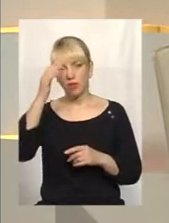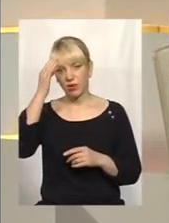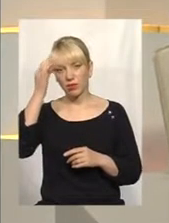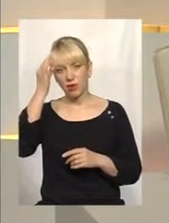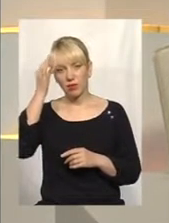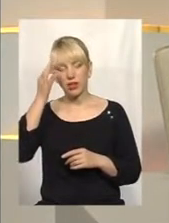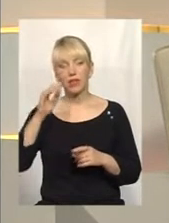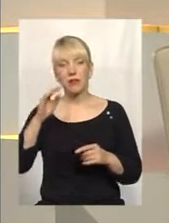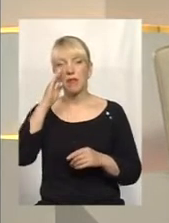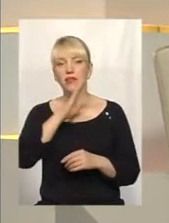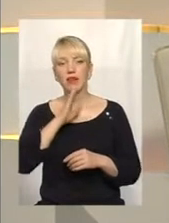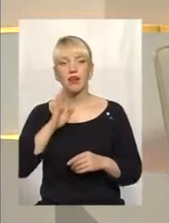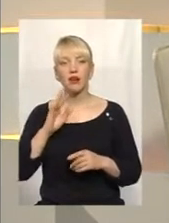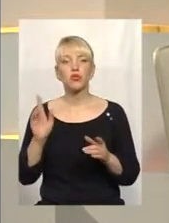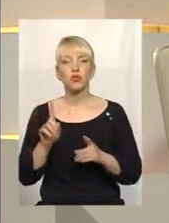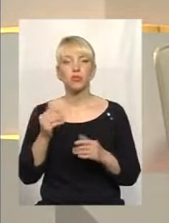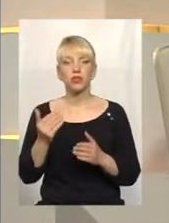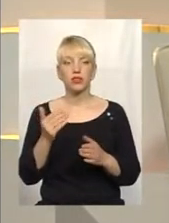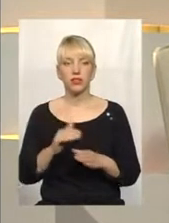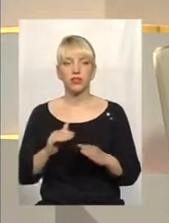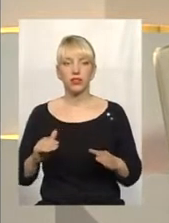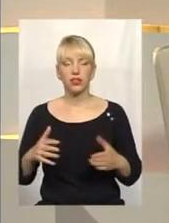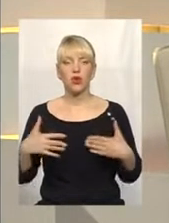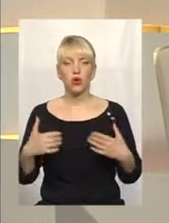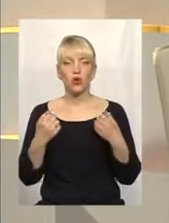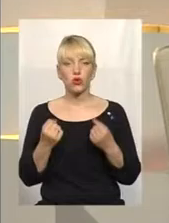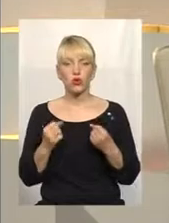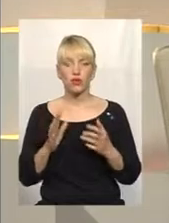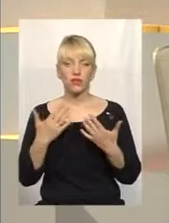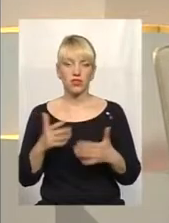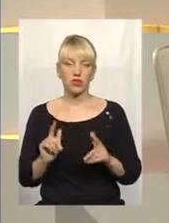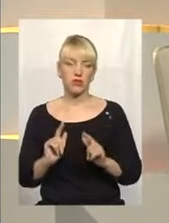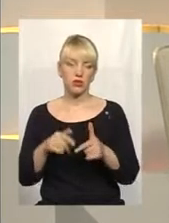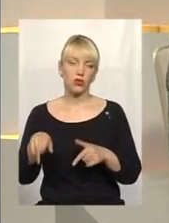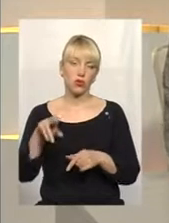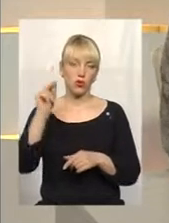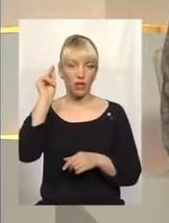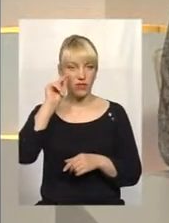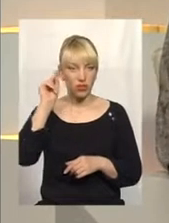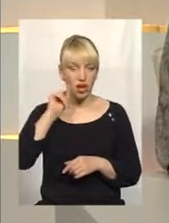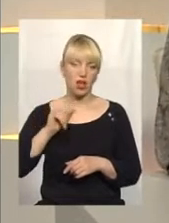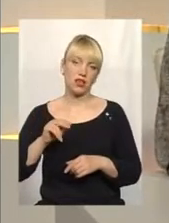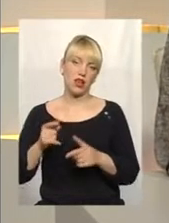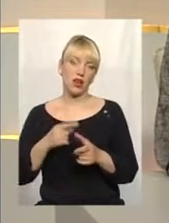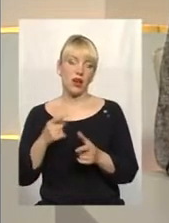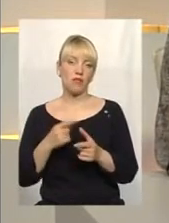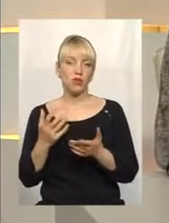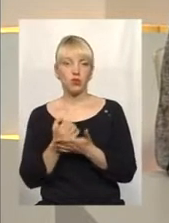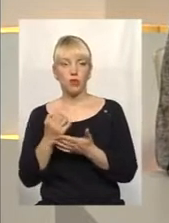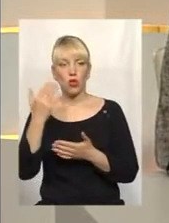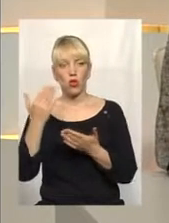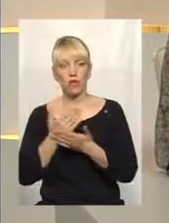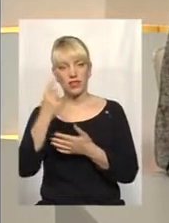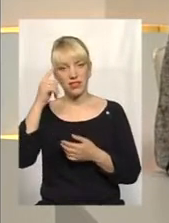їхні діти оздоровилися і вже приступили до навчання або ж здобування нових знань